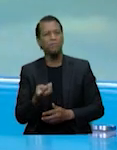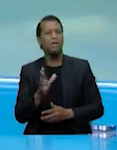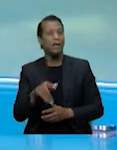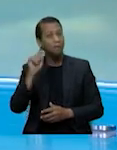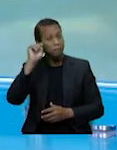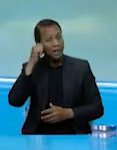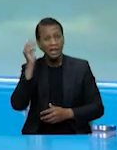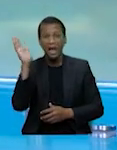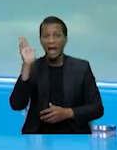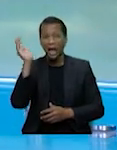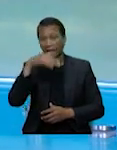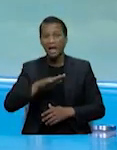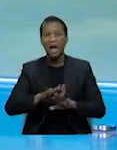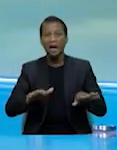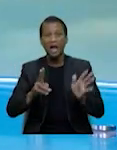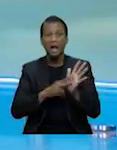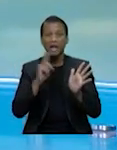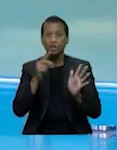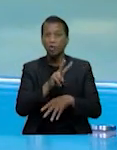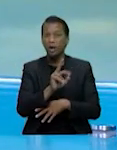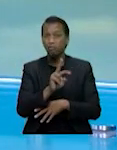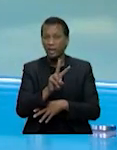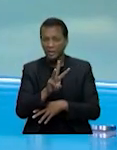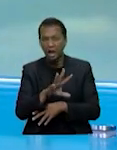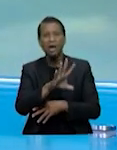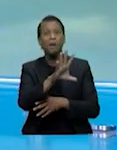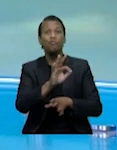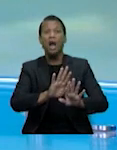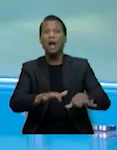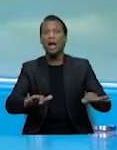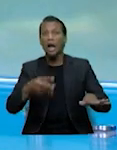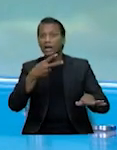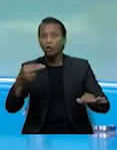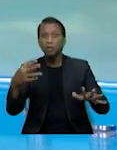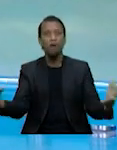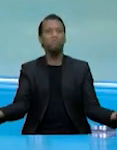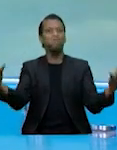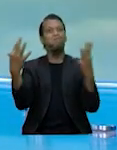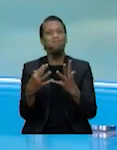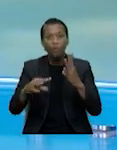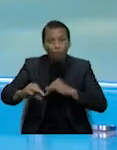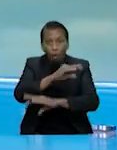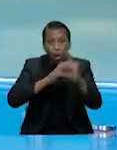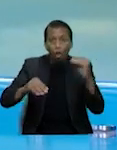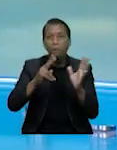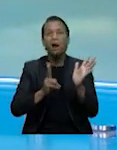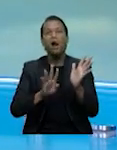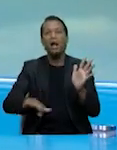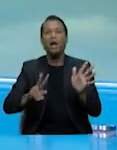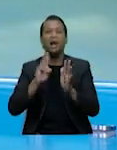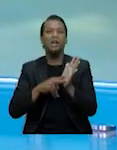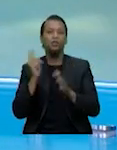Jelang peringatan Hari Anak Nasional tahun 2023, 750 anak dari seluruh Indonesia hadir dalam Forum Anak